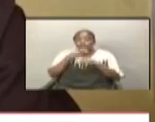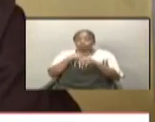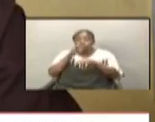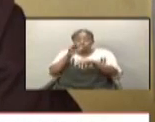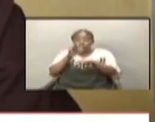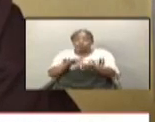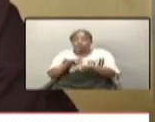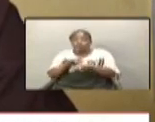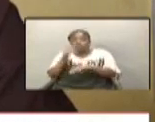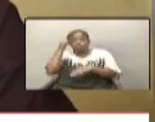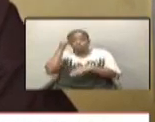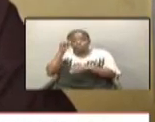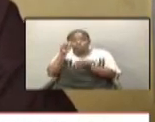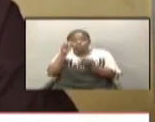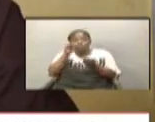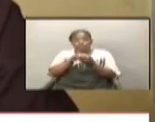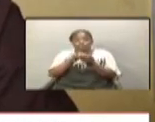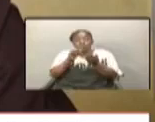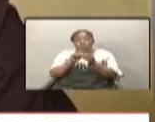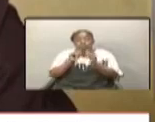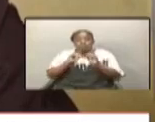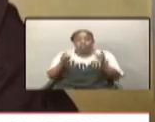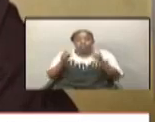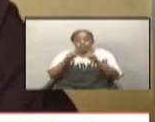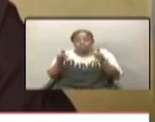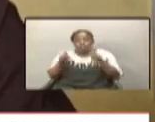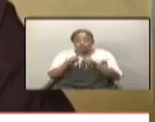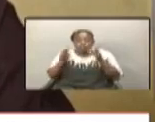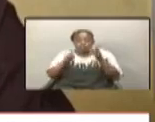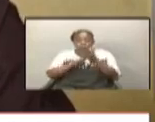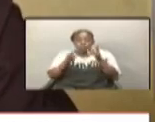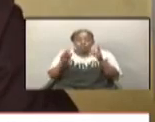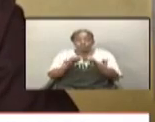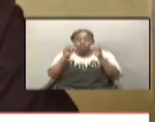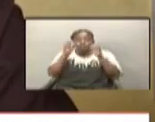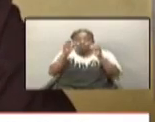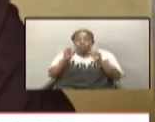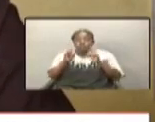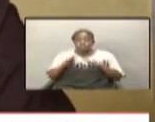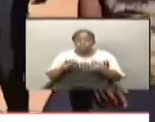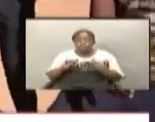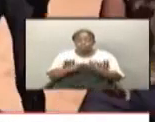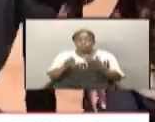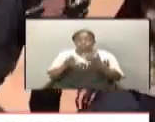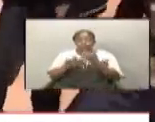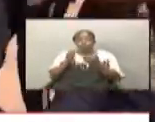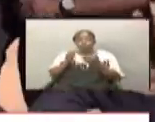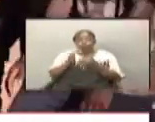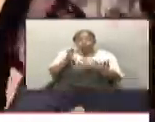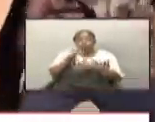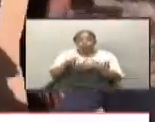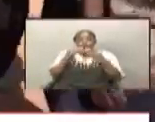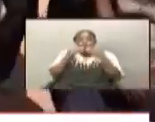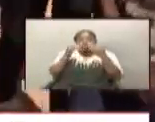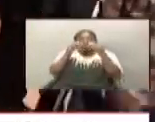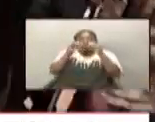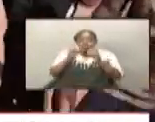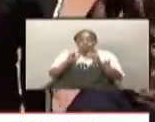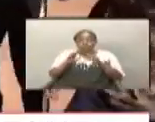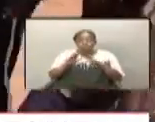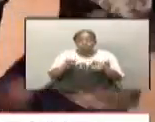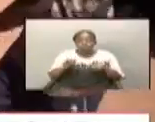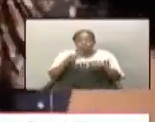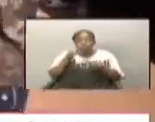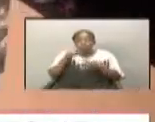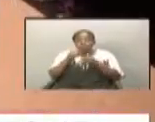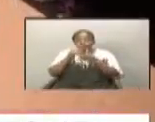sigamanti za kutereka buteresi balabeko ne bazikwatako n'abasomesa bafayo senuga ibaza abasomesa